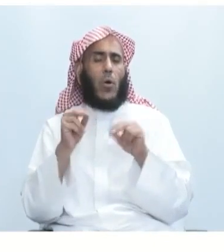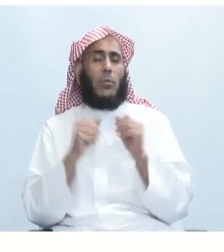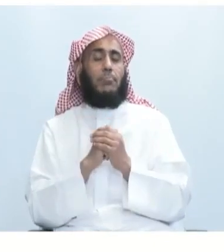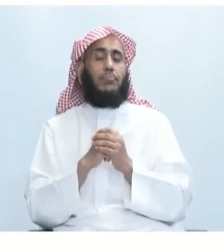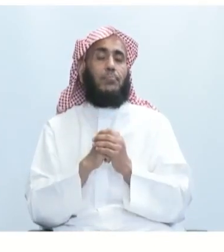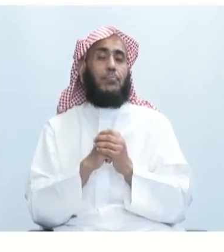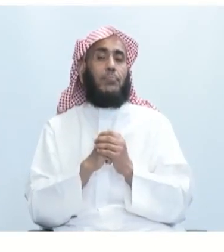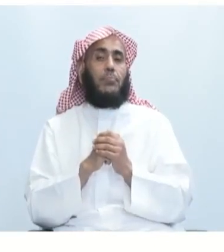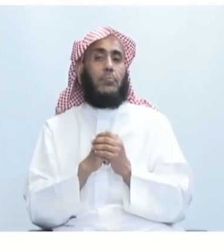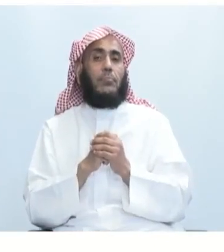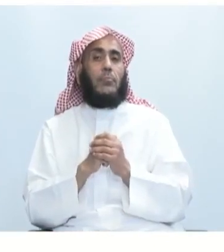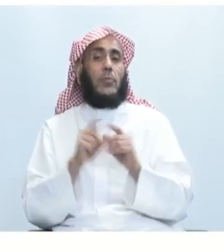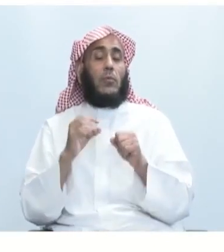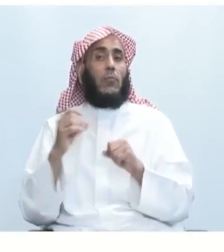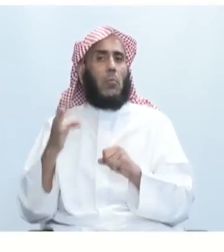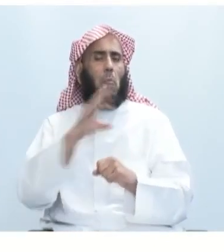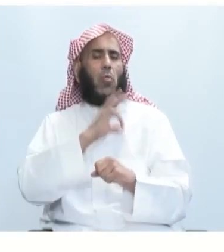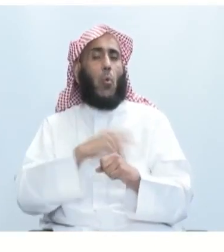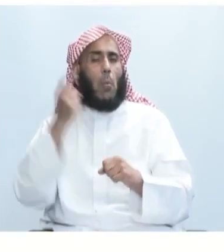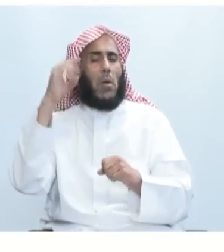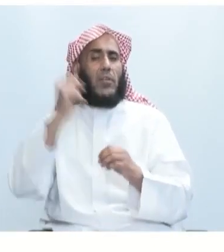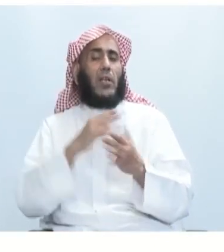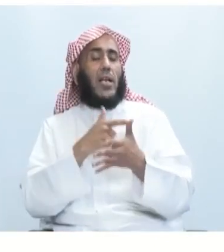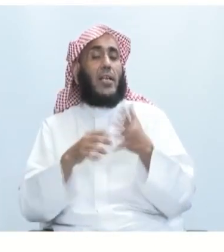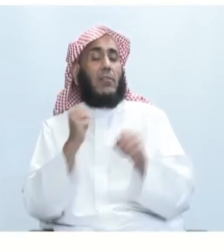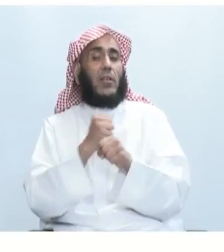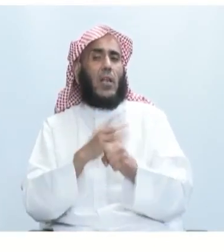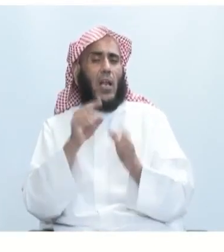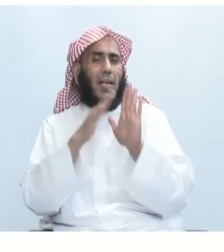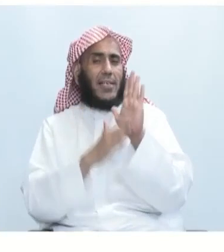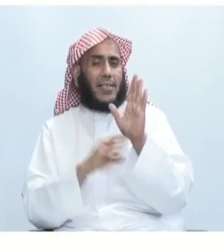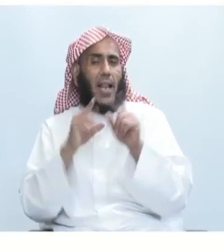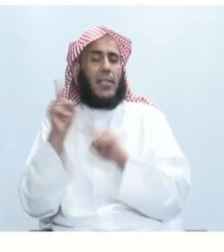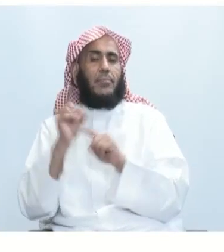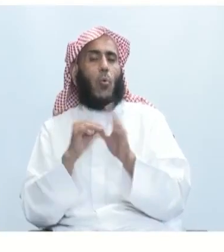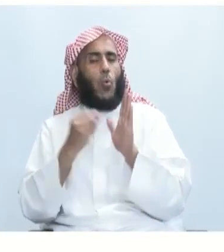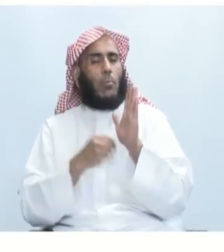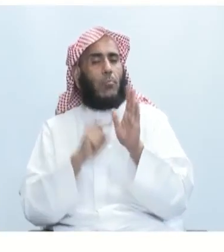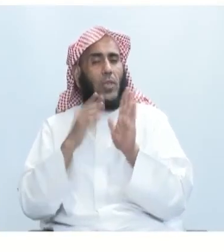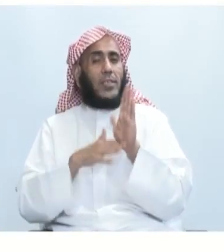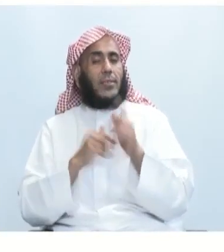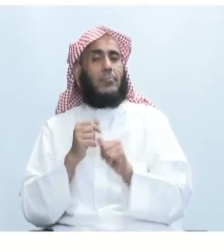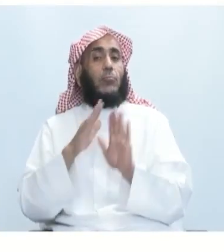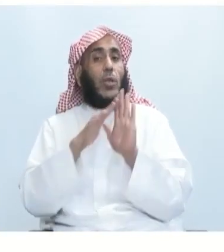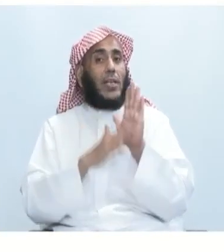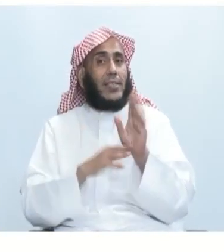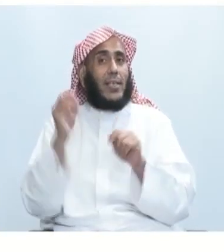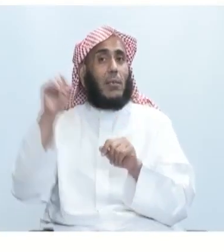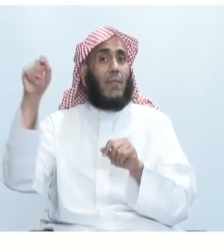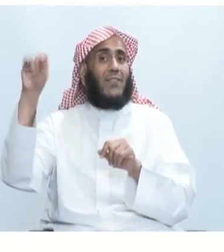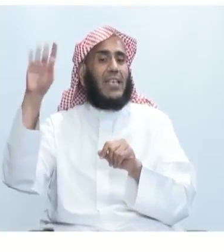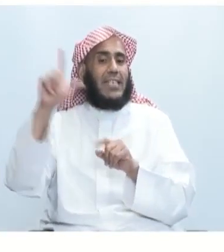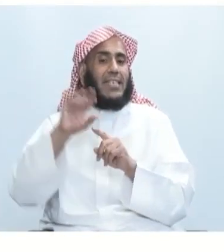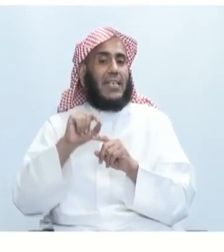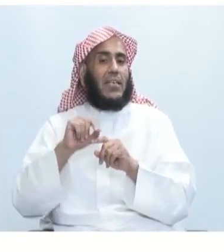التعلم في ضوء معرفتك بعناصر الفعل القرائي علق على النص الاتي هنا نص للكاتب فيلس